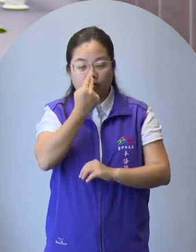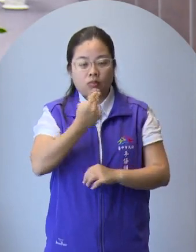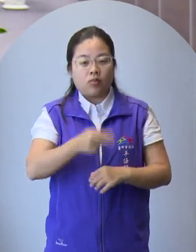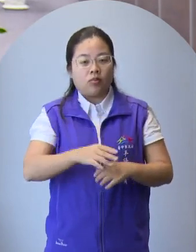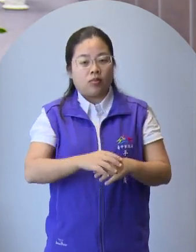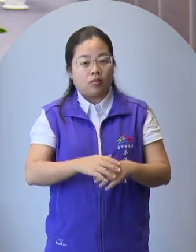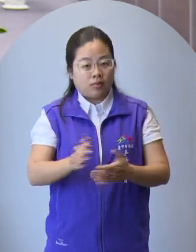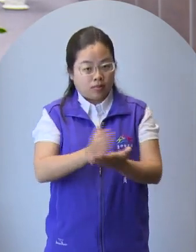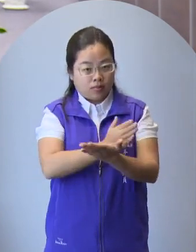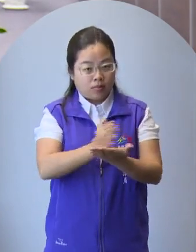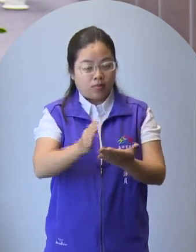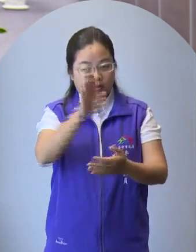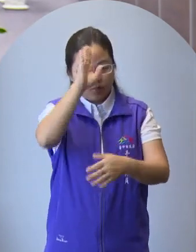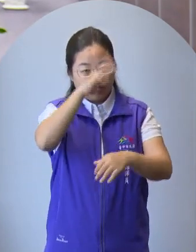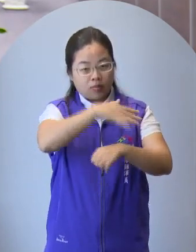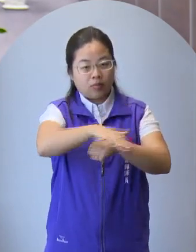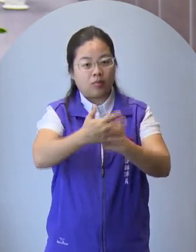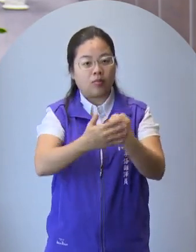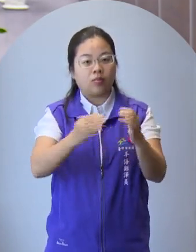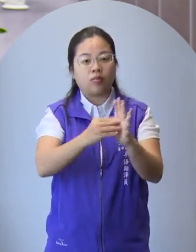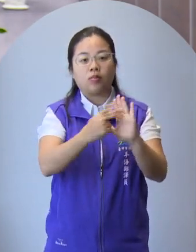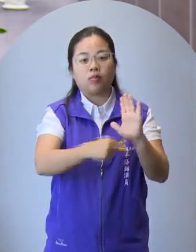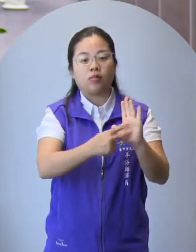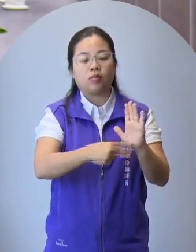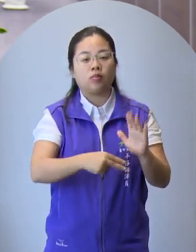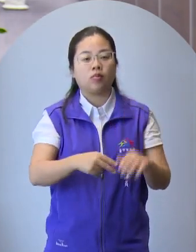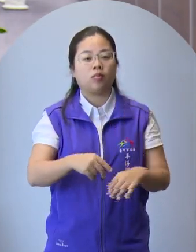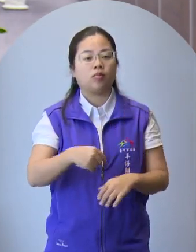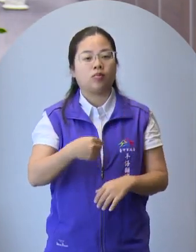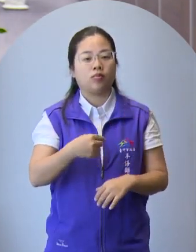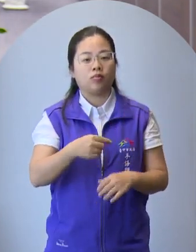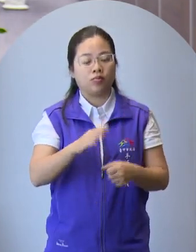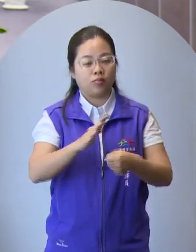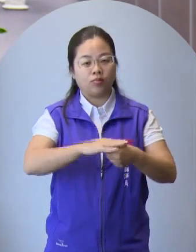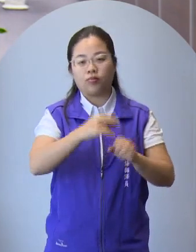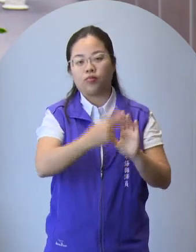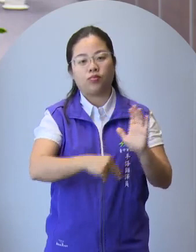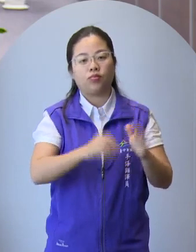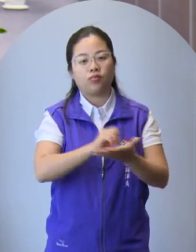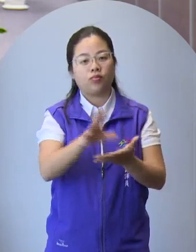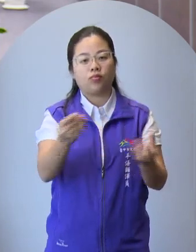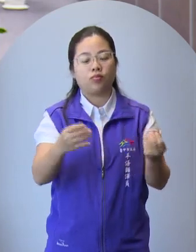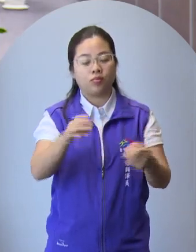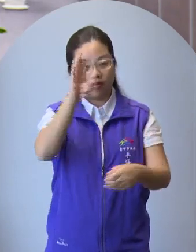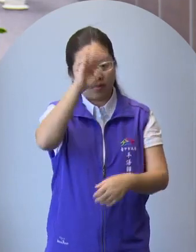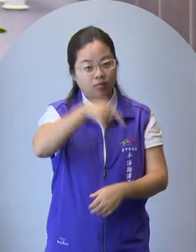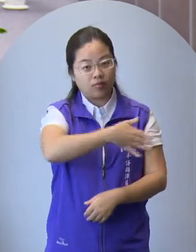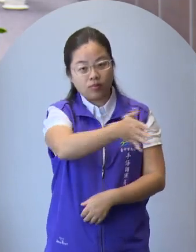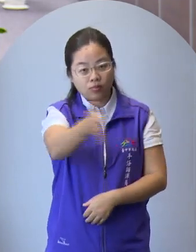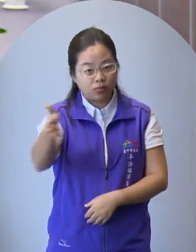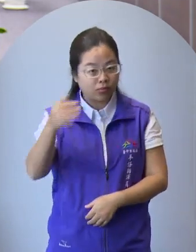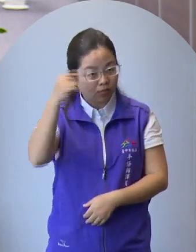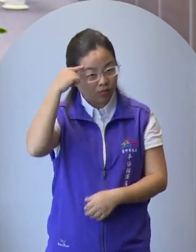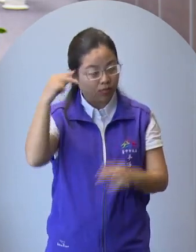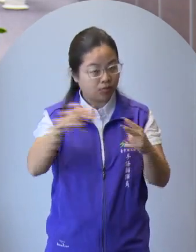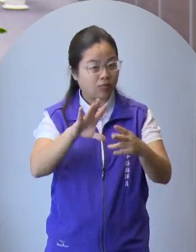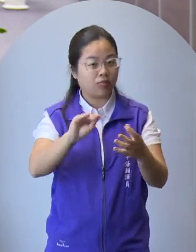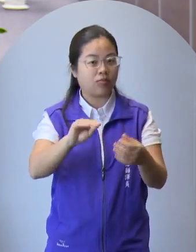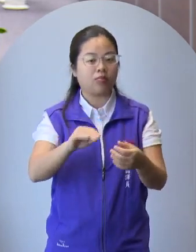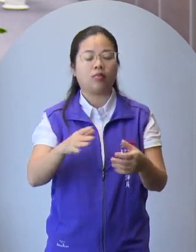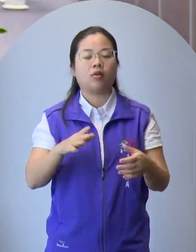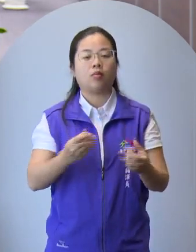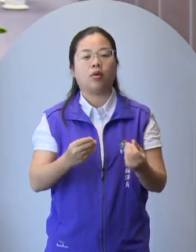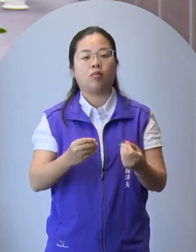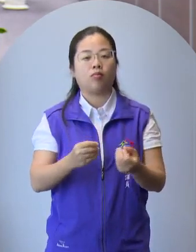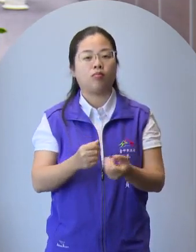份，进行审议，请环保局说明。 环保局没有补充报告。 请问大家有没有意见？如果没有意见，本